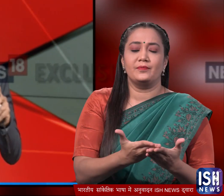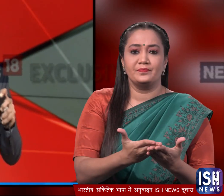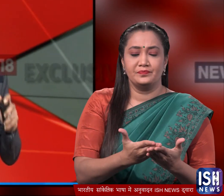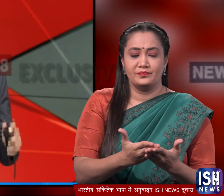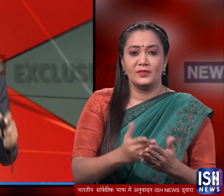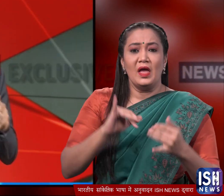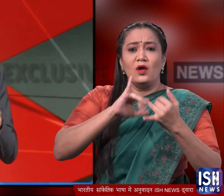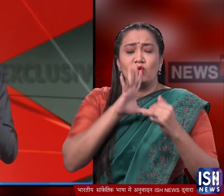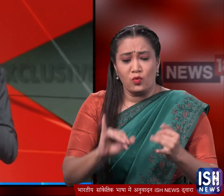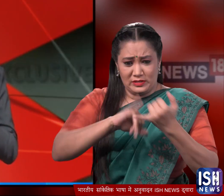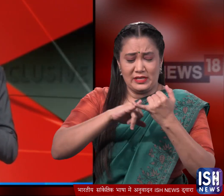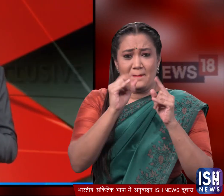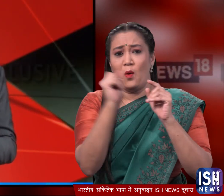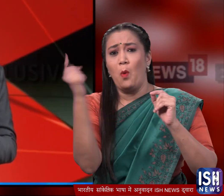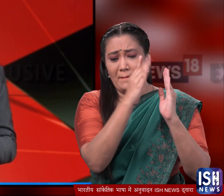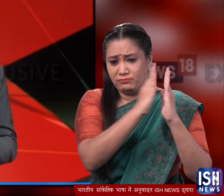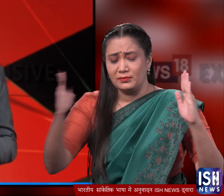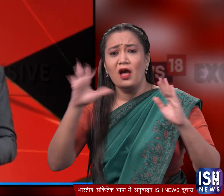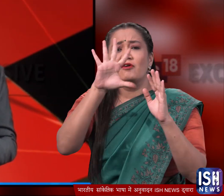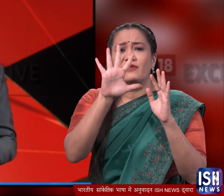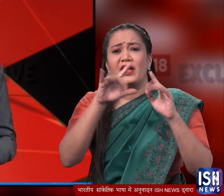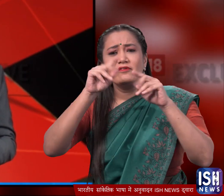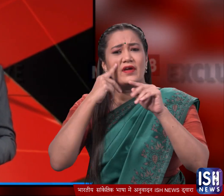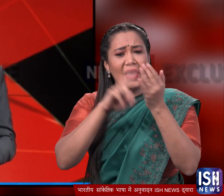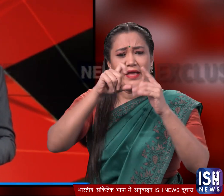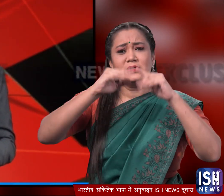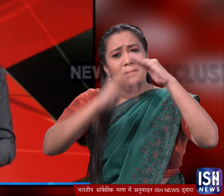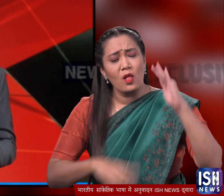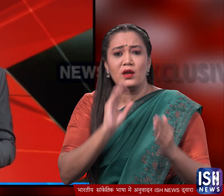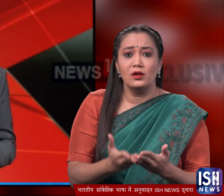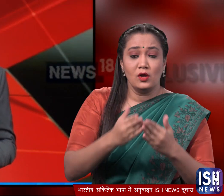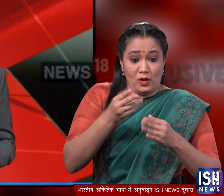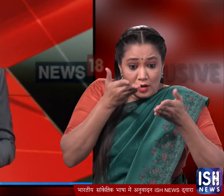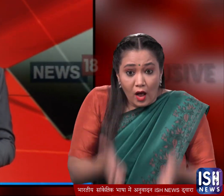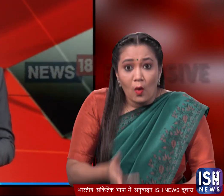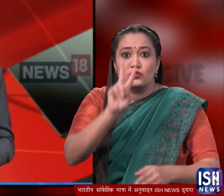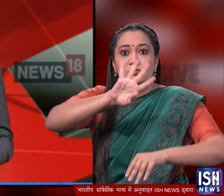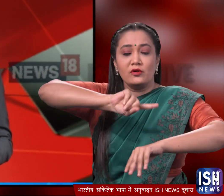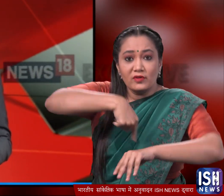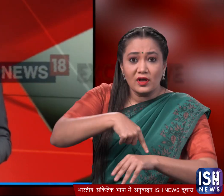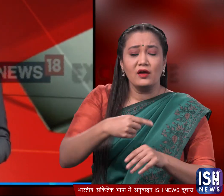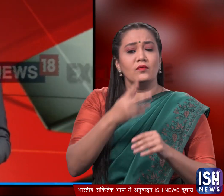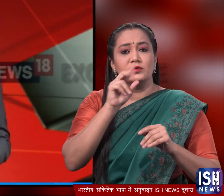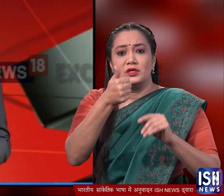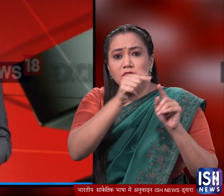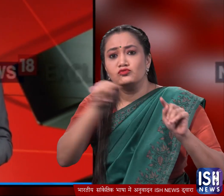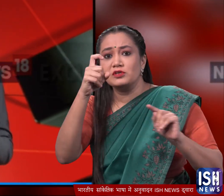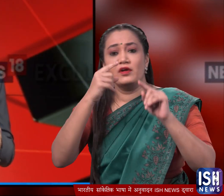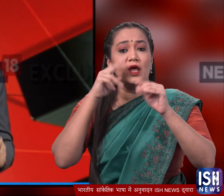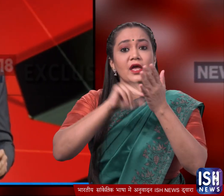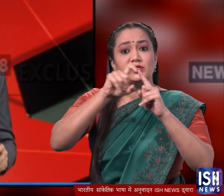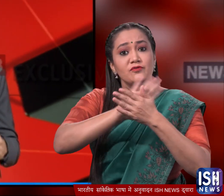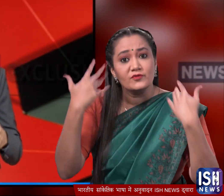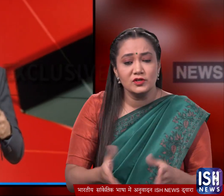क्योंकि जहां सितंबर के पूरे महीने में 5 इंच से कम बारिश होती थी, वहां सिर्फ 24 घंटे में 6 से 7 इंच तक पानी गिरा।